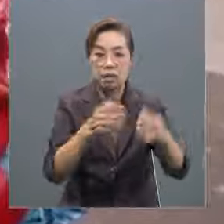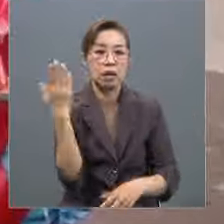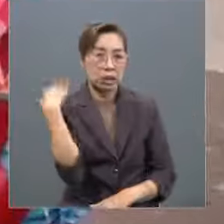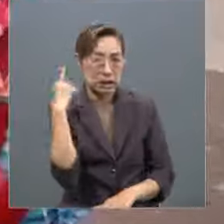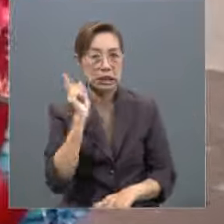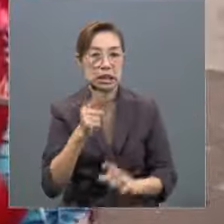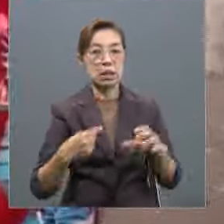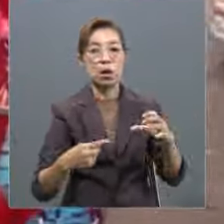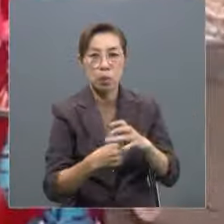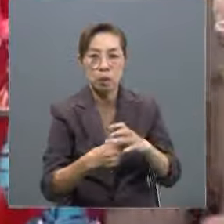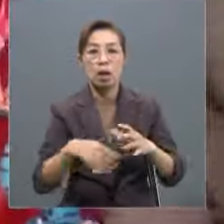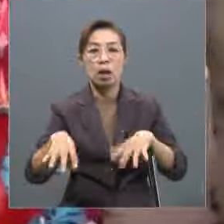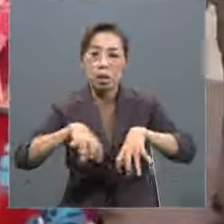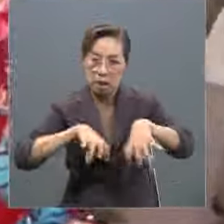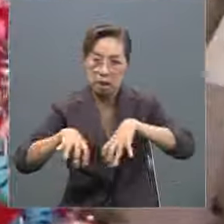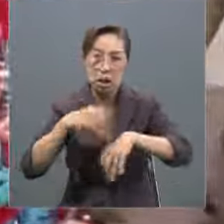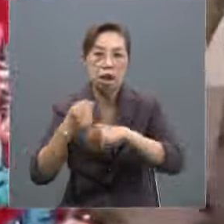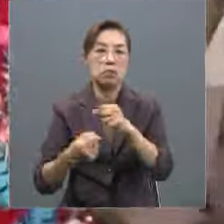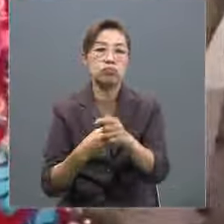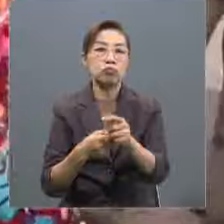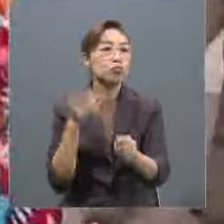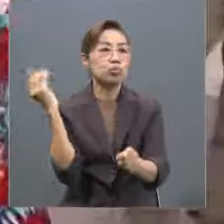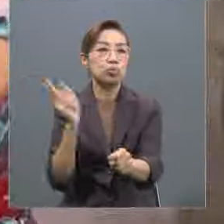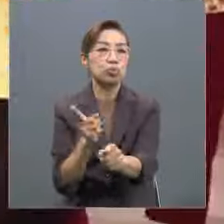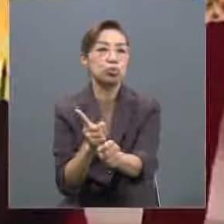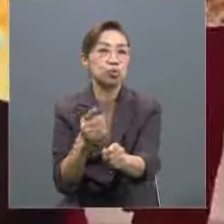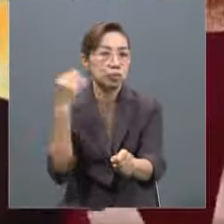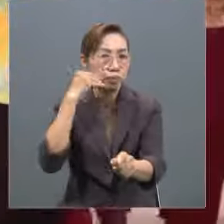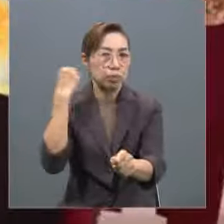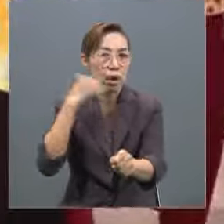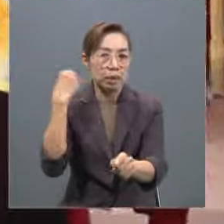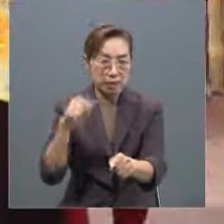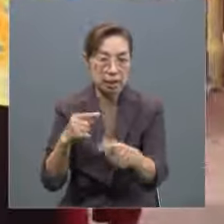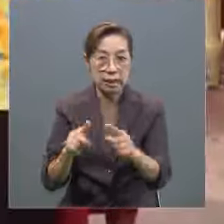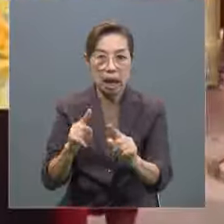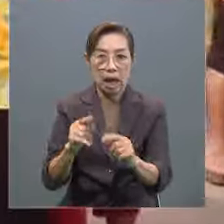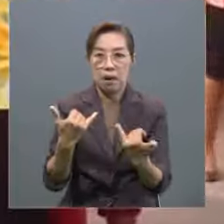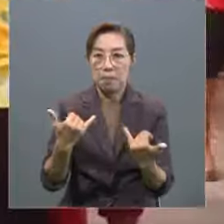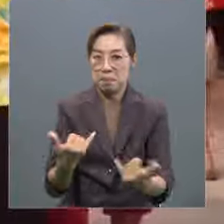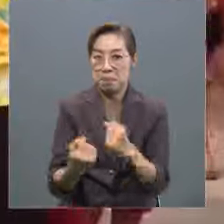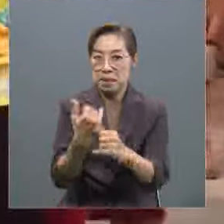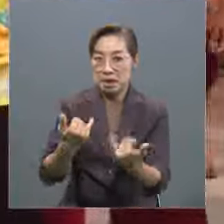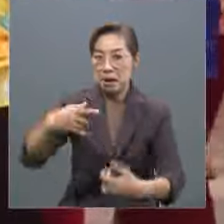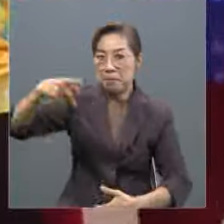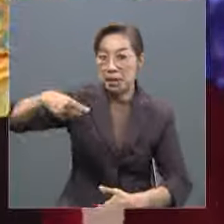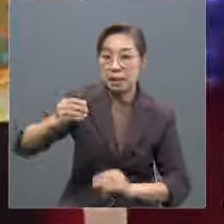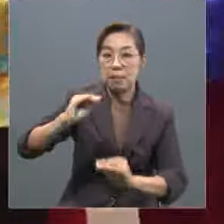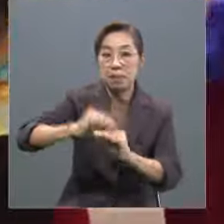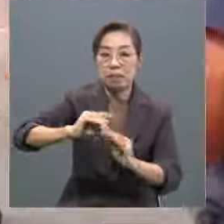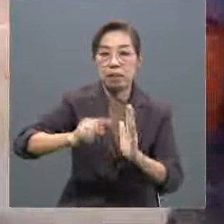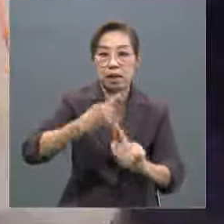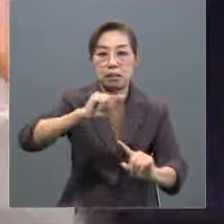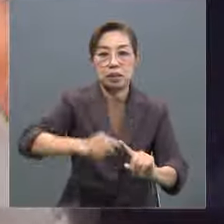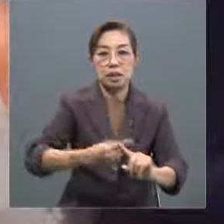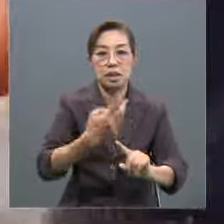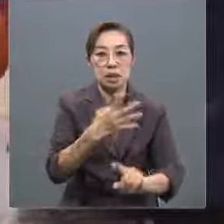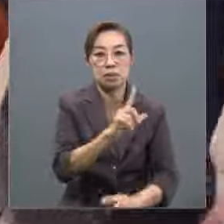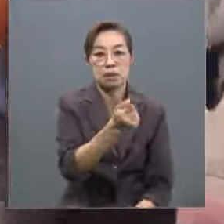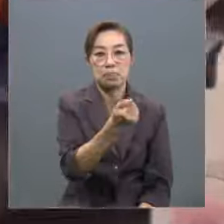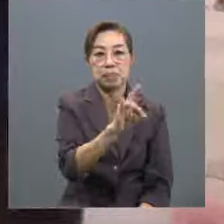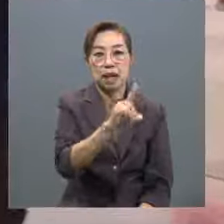เพณีสงกรานต์ของไทยมาอย่างต่อเนื่องทุกปีครับและปีนี้จะมีความพิเศษเกิดขึ้นโดยกำหนดจัดงานตั้งแต่18ไปจนถึ